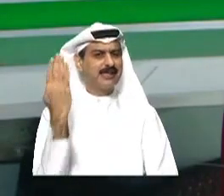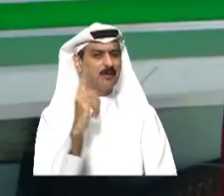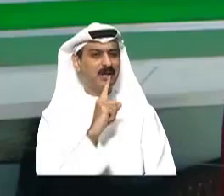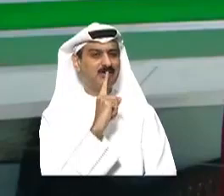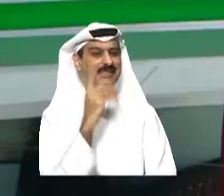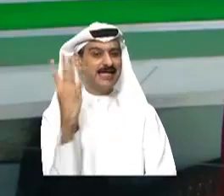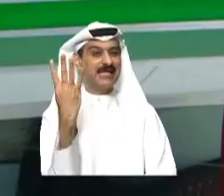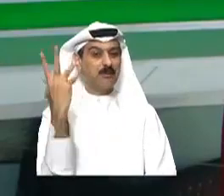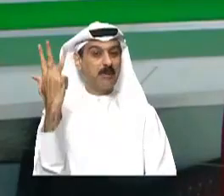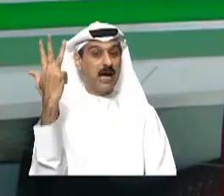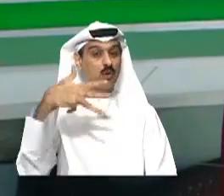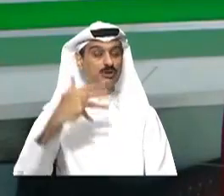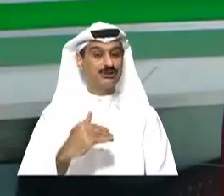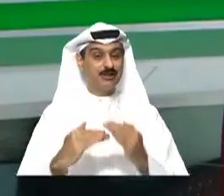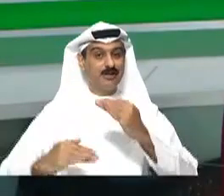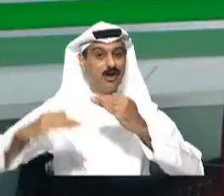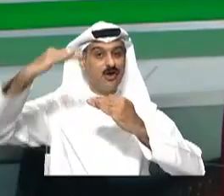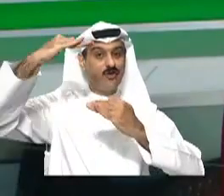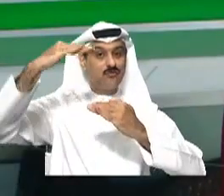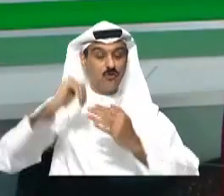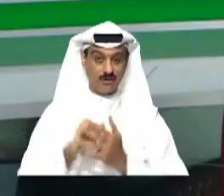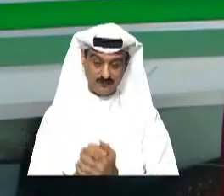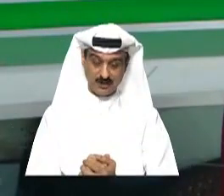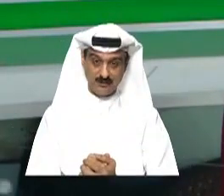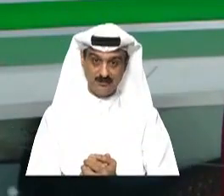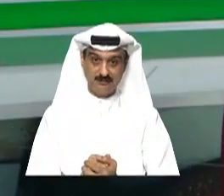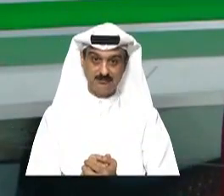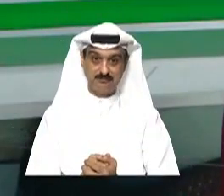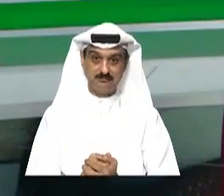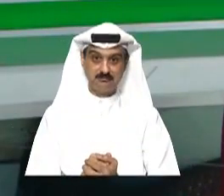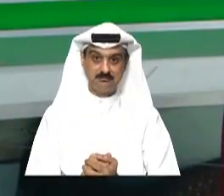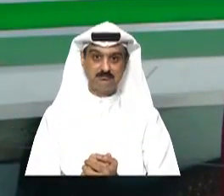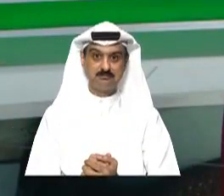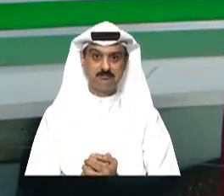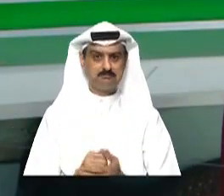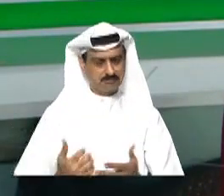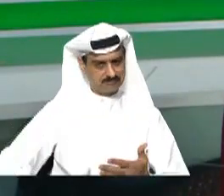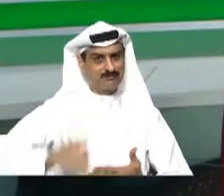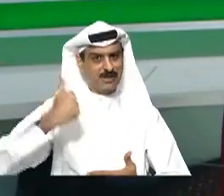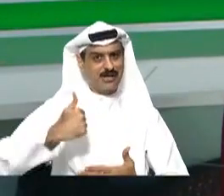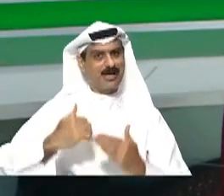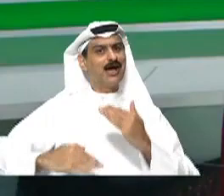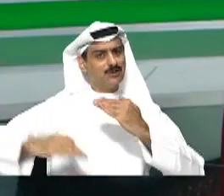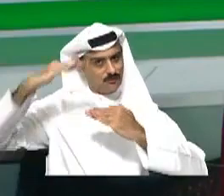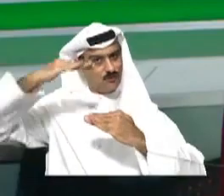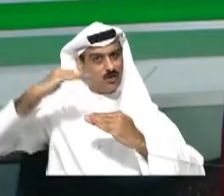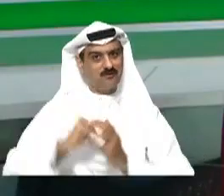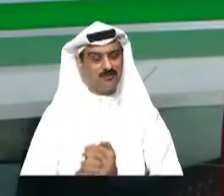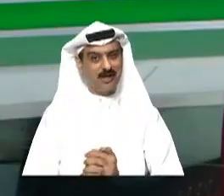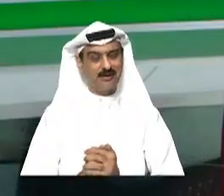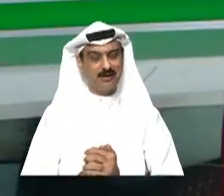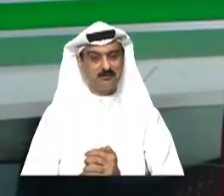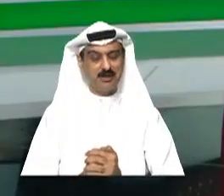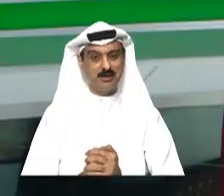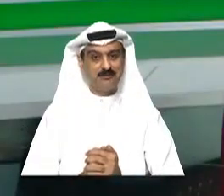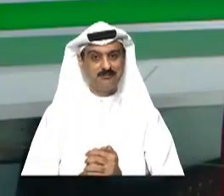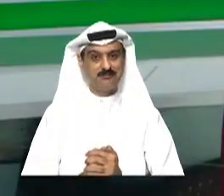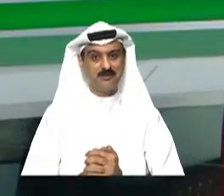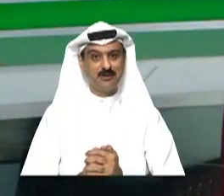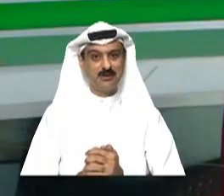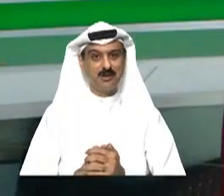الأمريكية لما وصل الدور الثاني، لكن قادر أن يذهب بعيدا في هذه البطولة من خلال المستوى اللي قدمه وفوزه